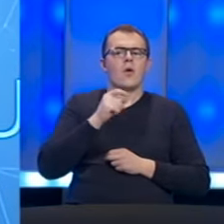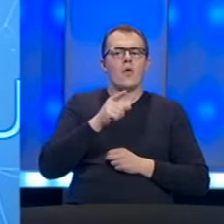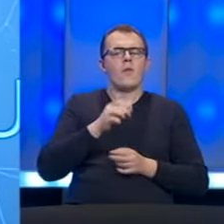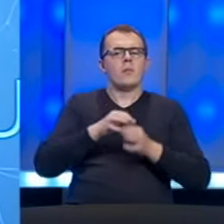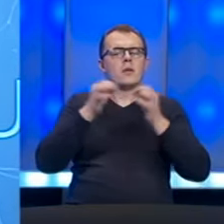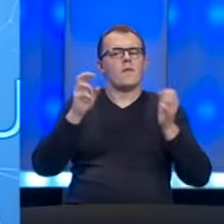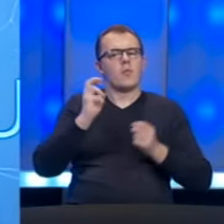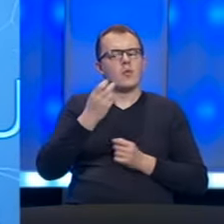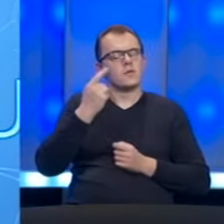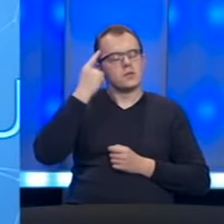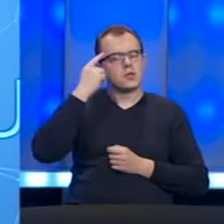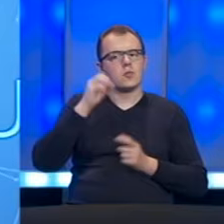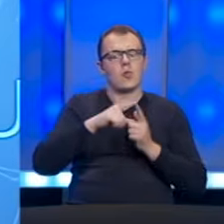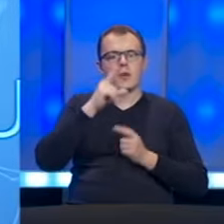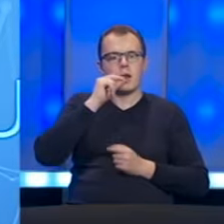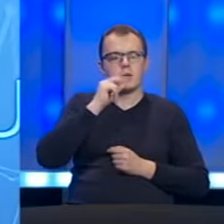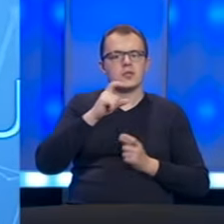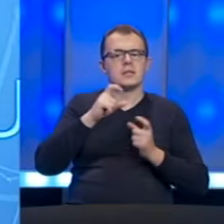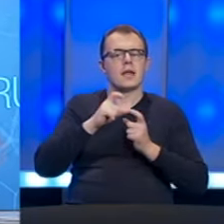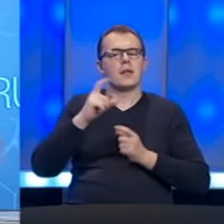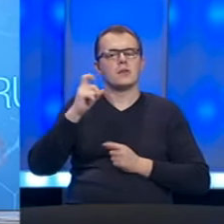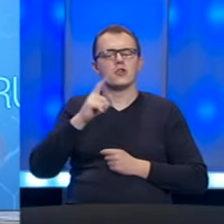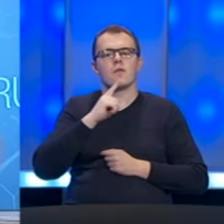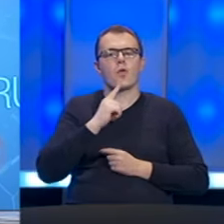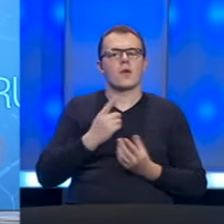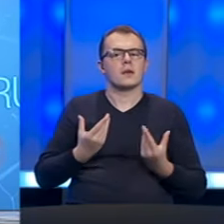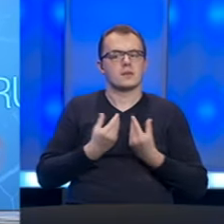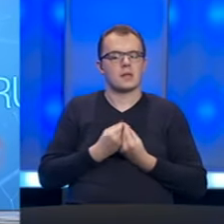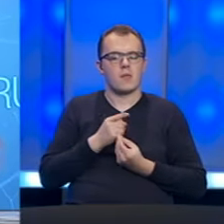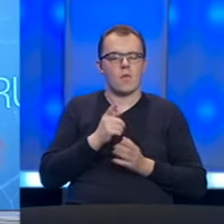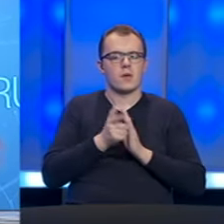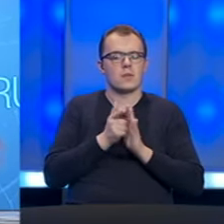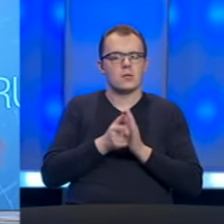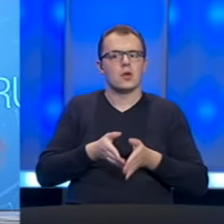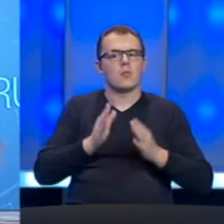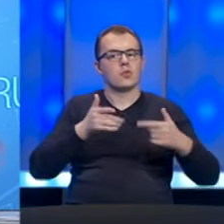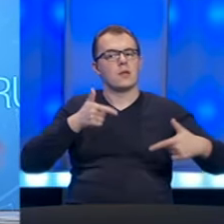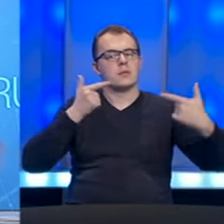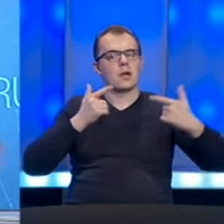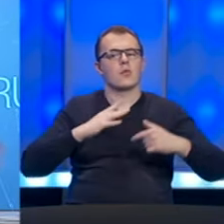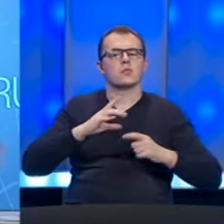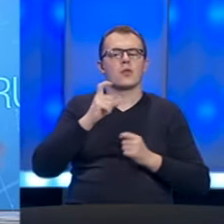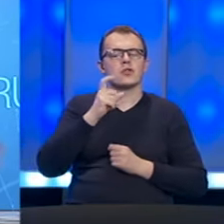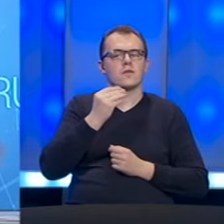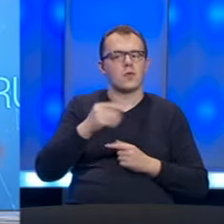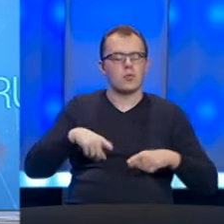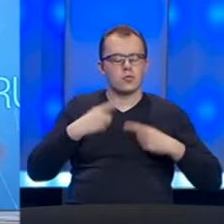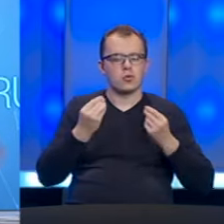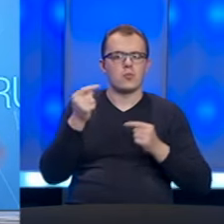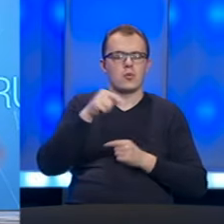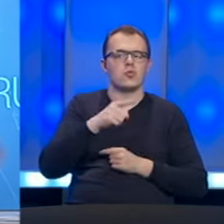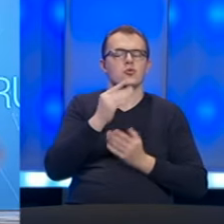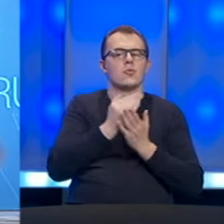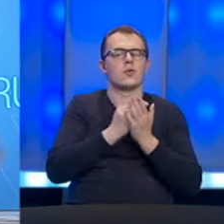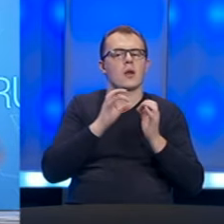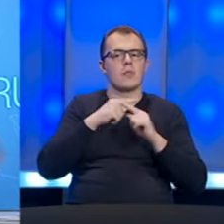javnom pozivu saznaćemo od načelnika Seada Čauševića koji je sa nama u ovim trenucima putem Skype-a. Gospodine Čaušević, dobro jutro, dobrodošlica u